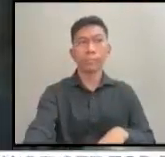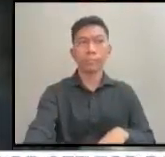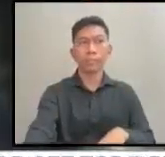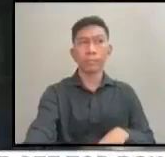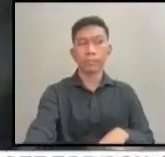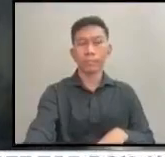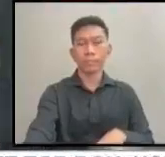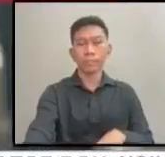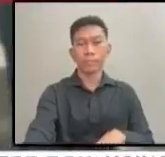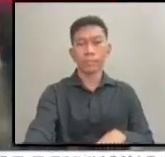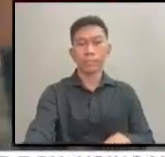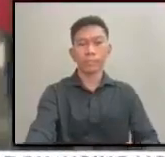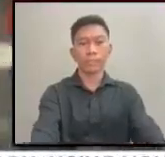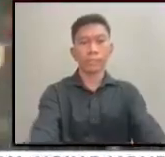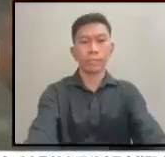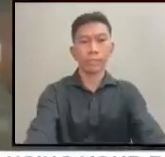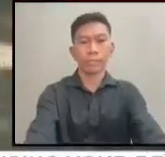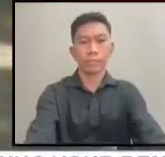petrolyo ngayong araw.